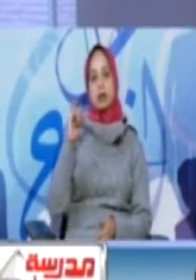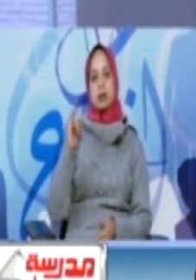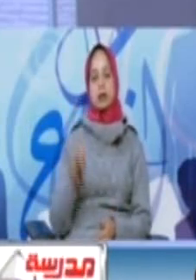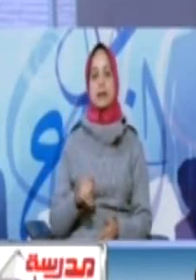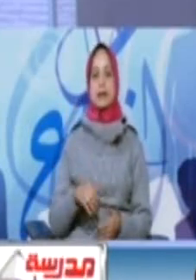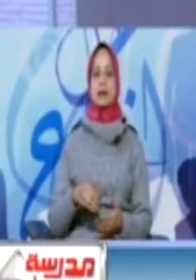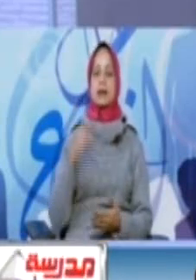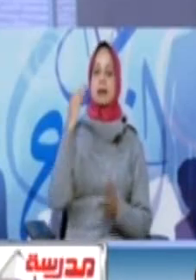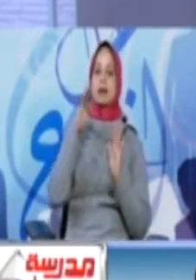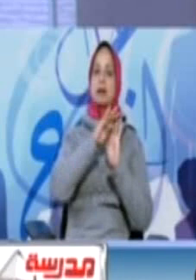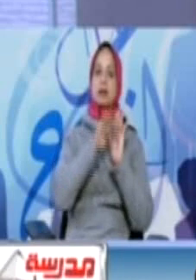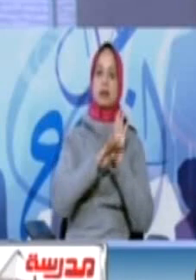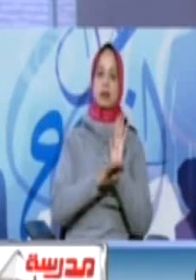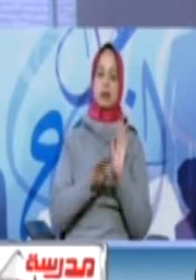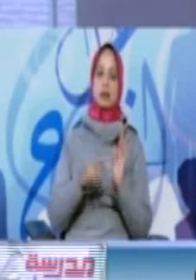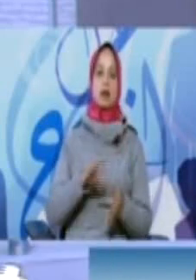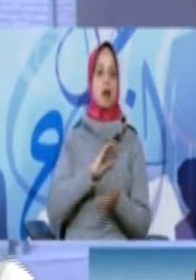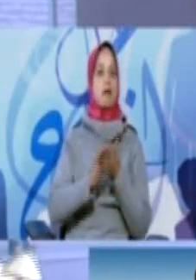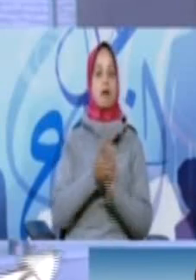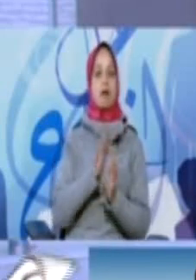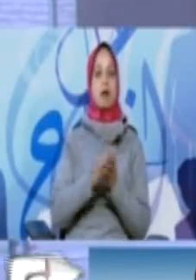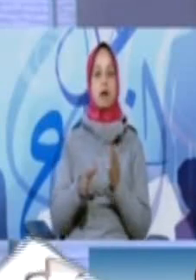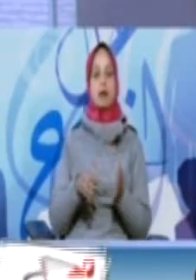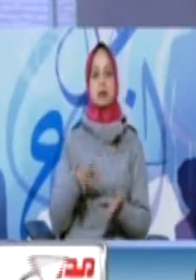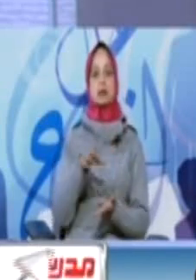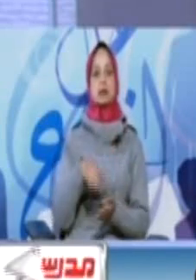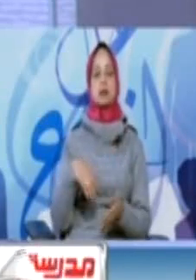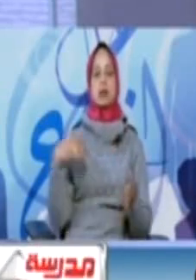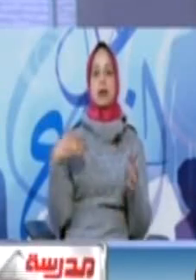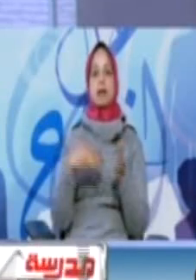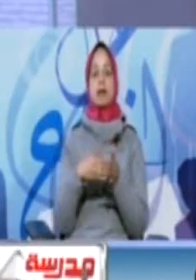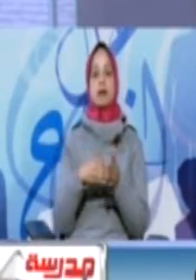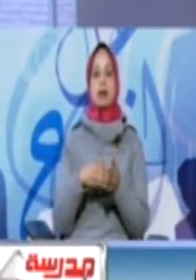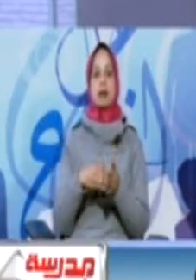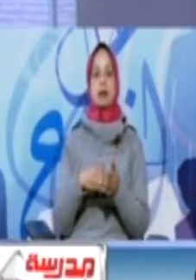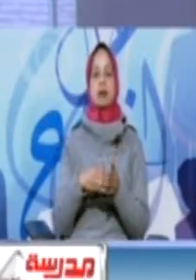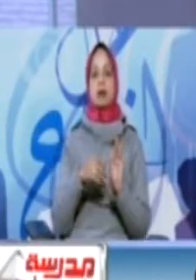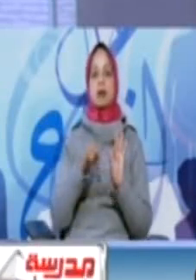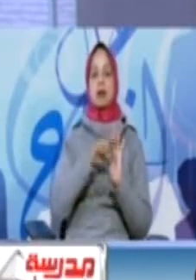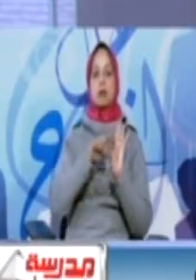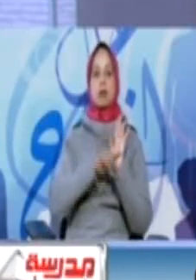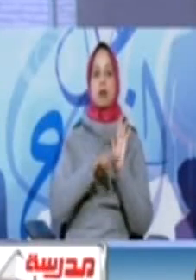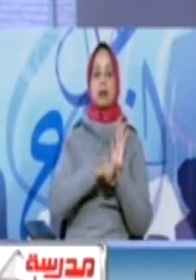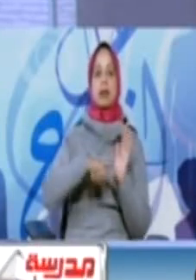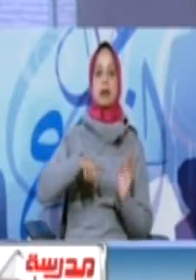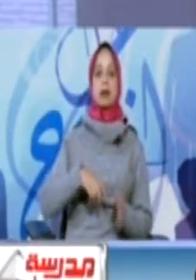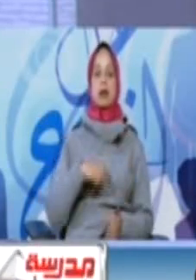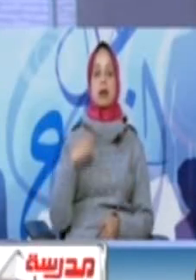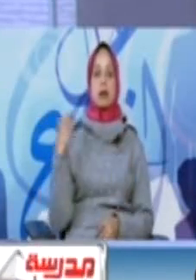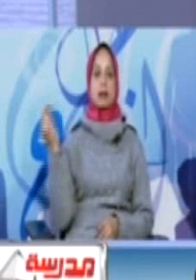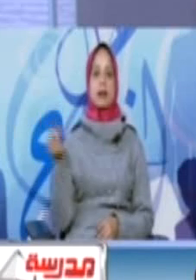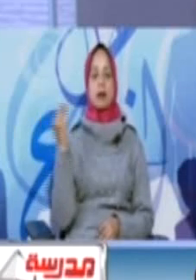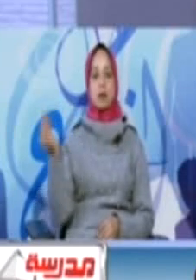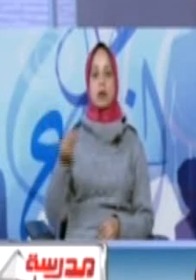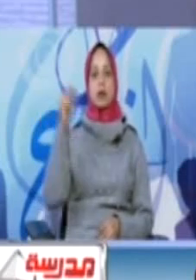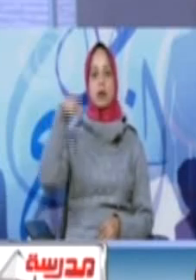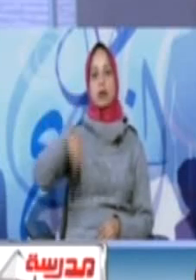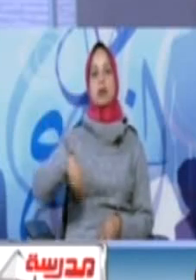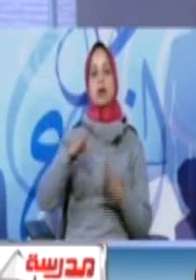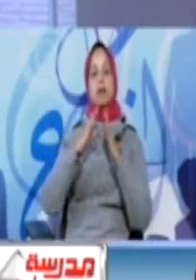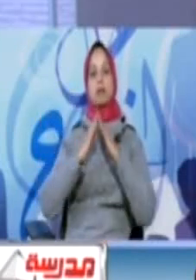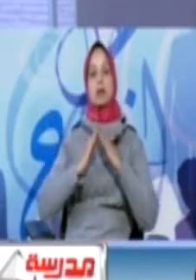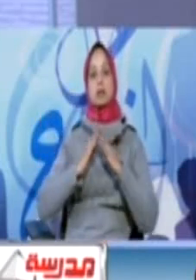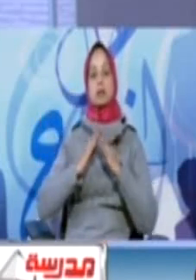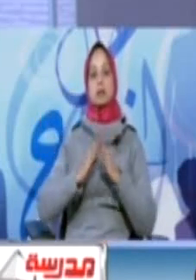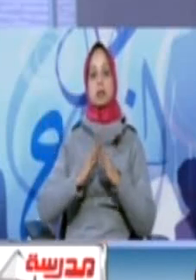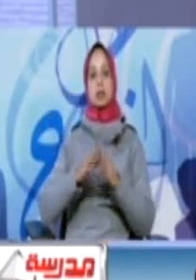انتهاء المعارضه الدوليه لانجلترا فين؟ في مصر. طب لما انتهت المعارضه الدوليه بدأت